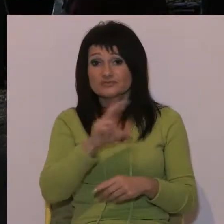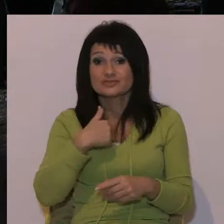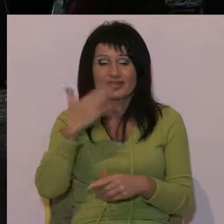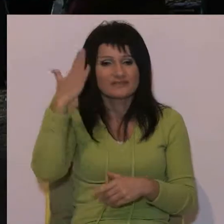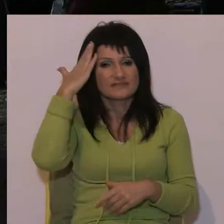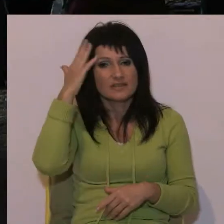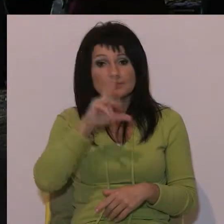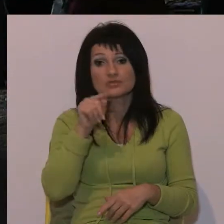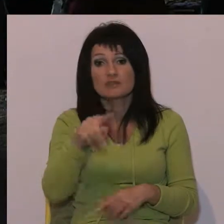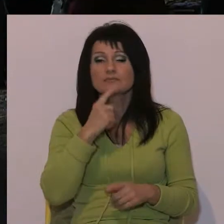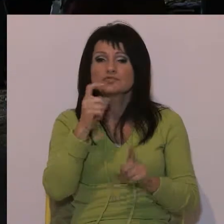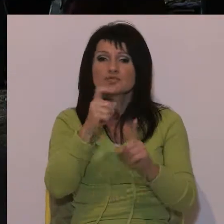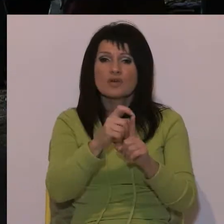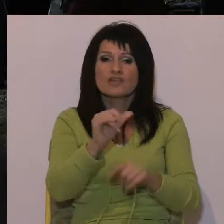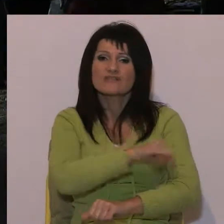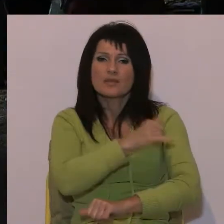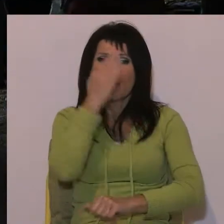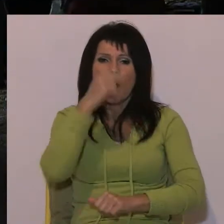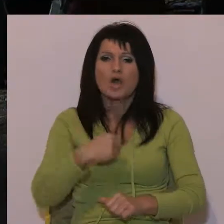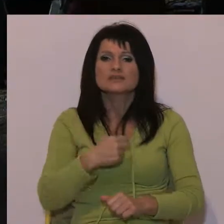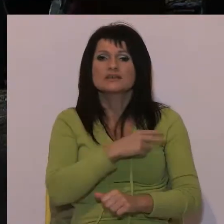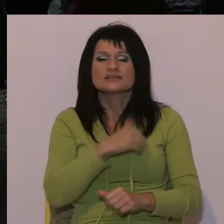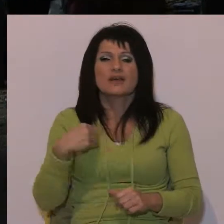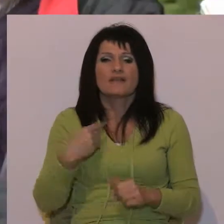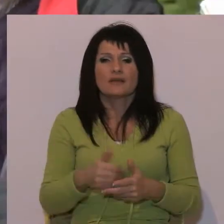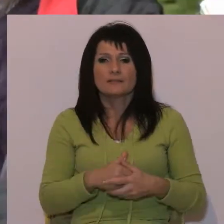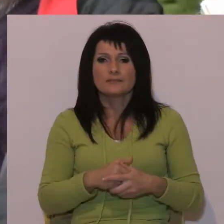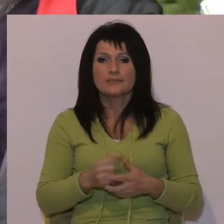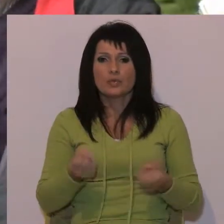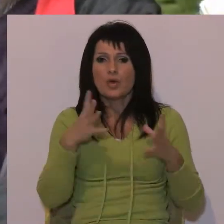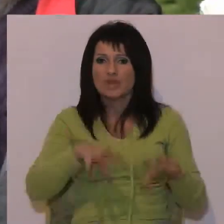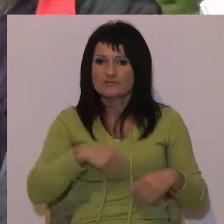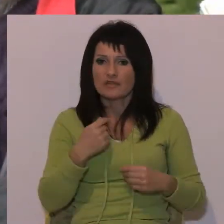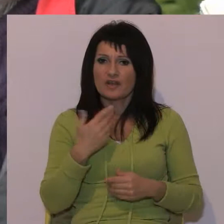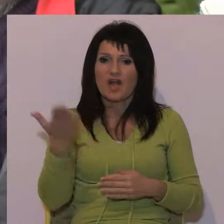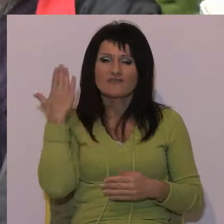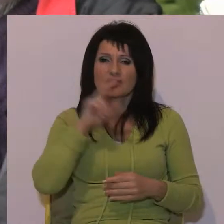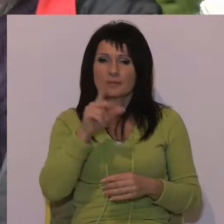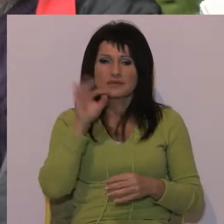że tymi słowami w imię Ojca i Syna i Ducha Świętego witam się z niebem?